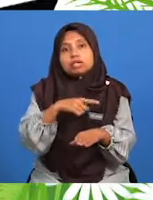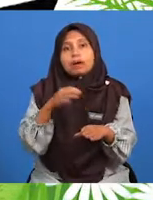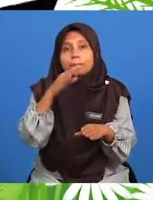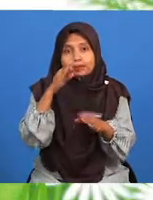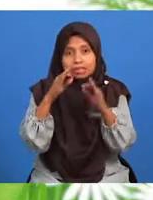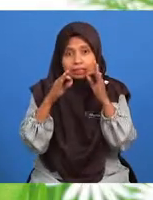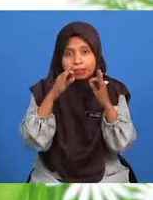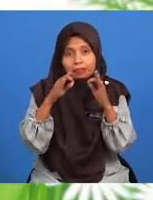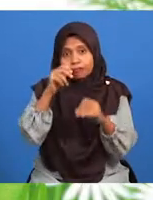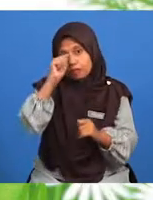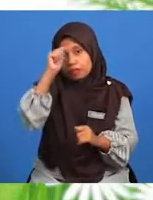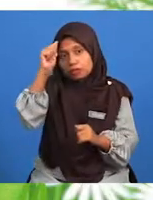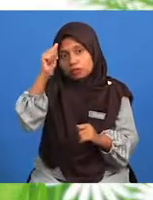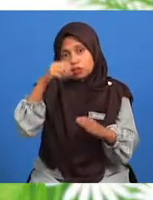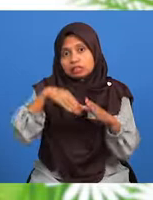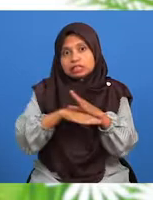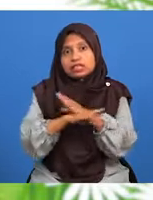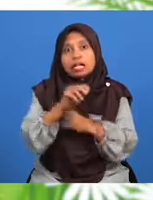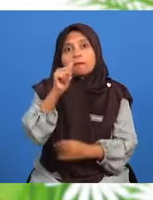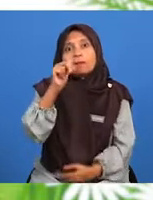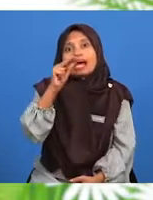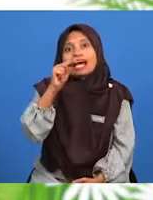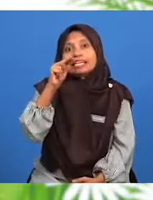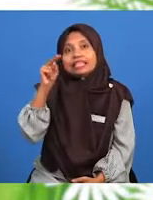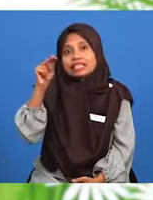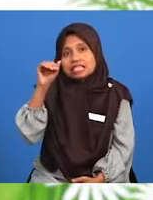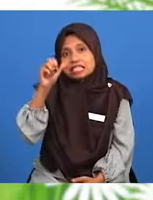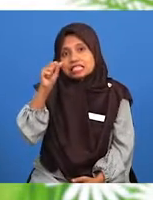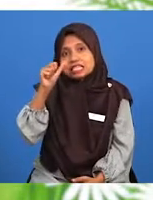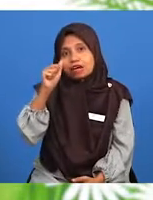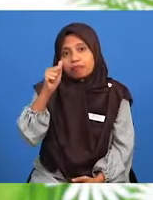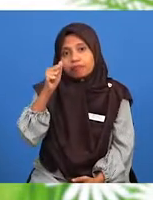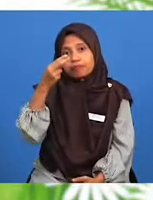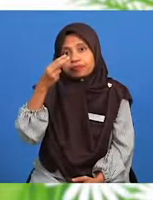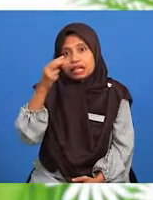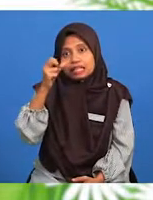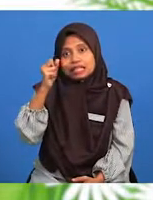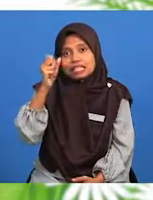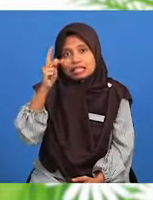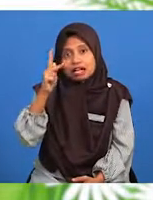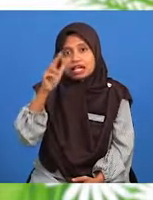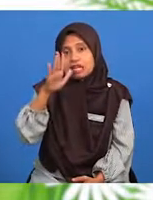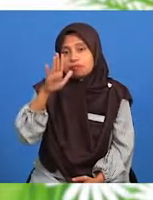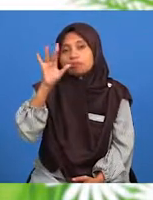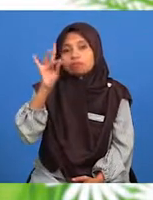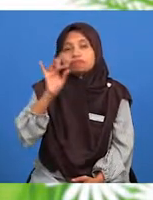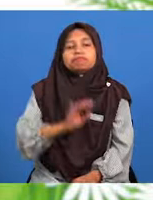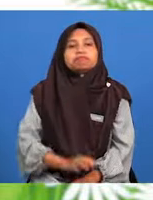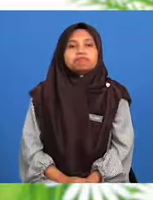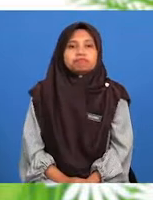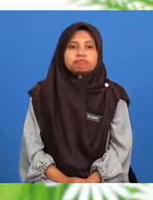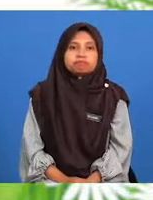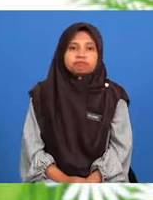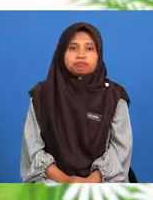Subhanahu wa taala dalam surah An-Nisa ayat 58 yang berbunyi, A'udzu